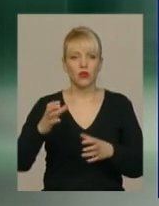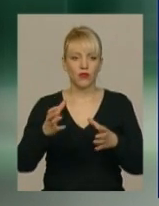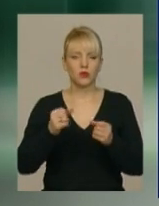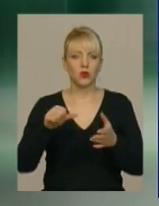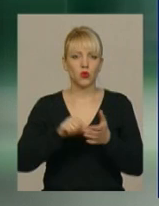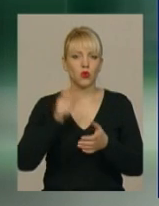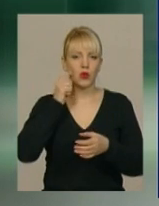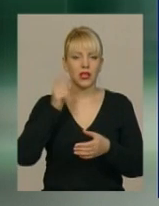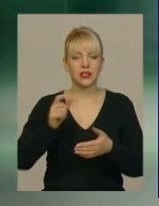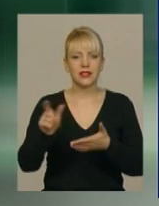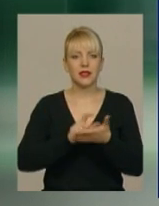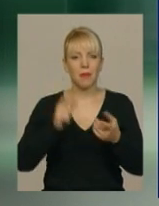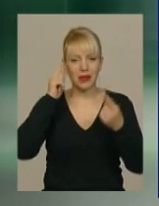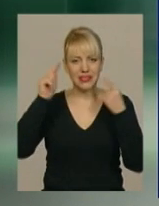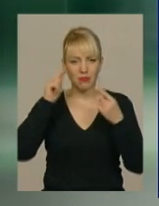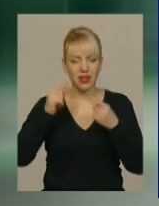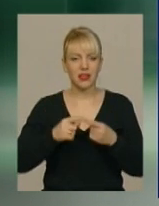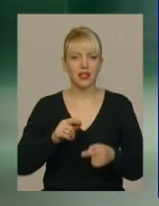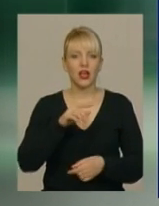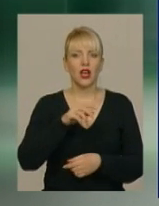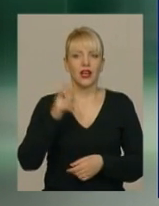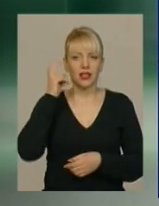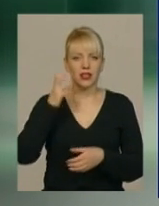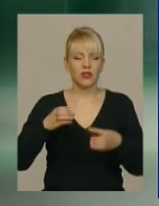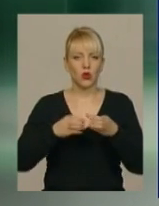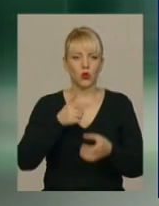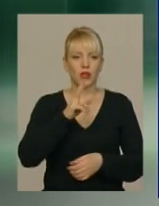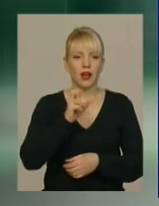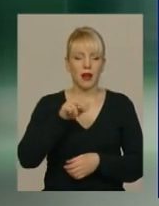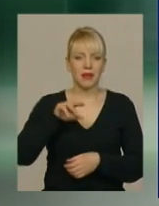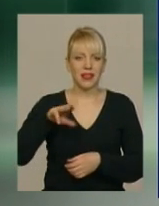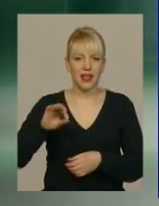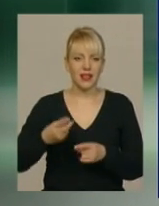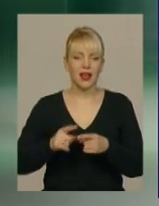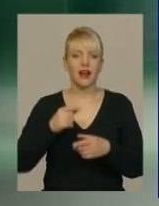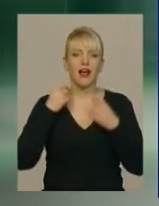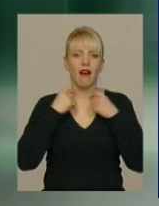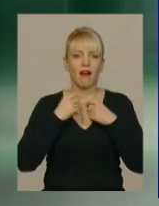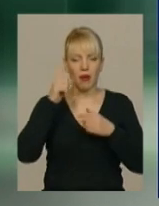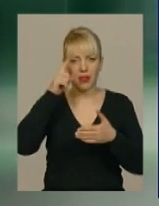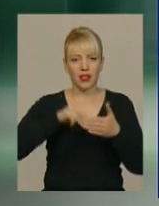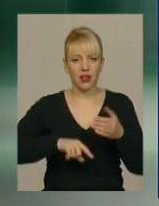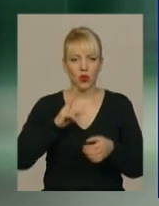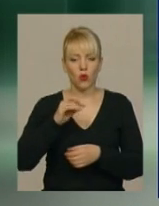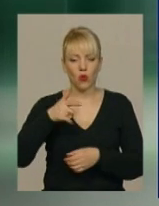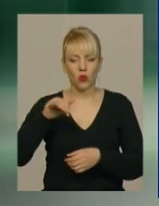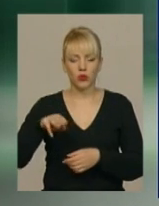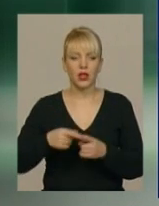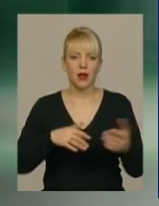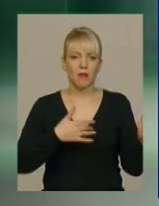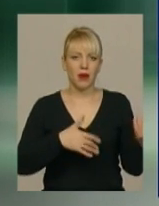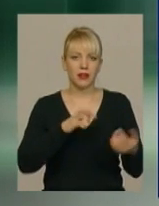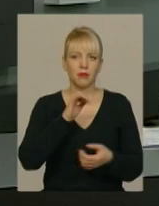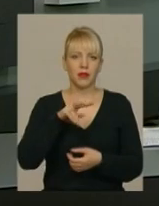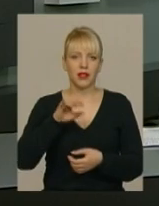письменники брати Капранови, київський гурт «Рутенія», капелан Лора Когут, народний артист України Володимир Смотритель та бард Ігор